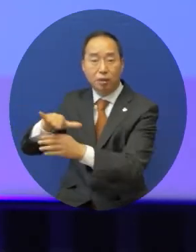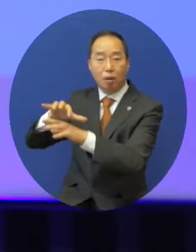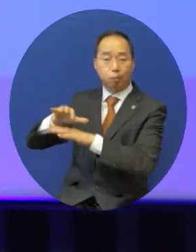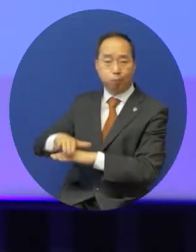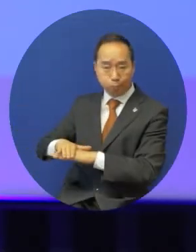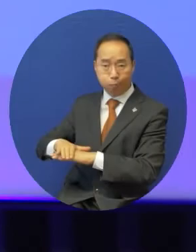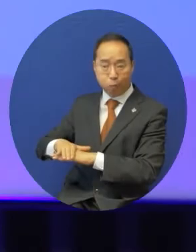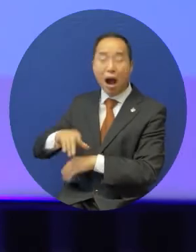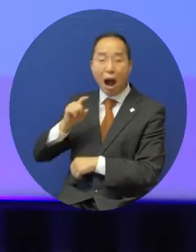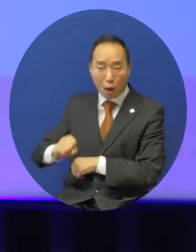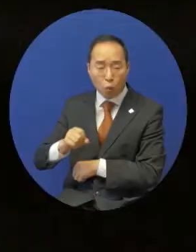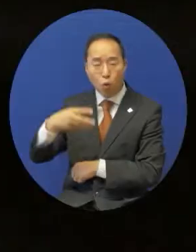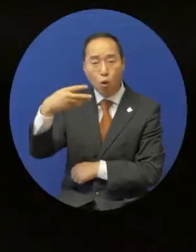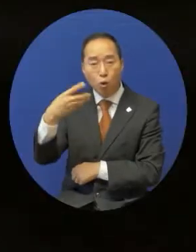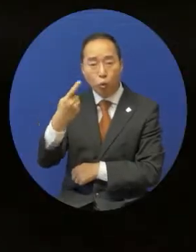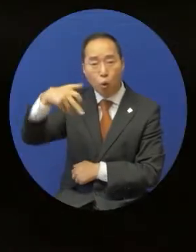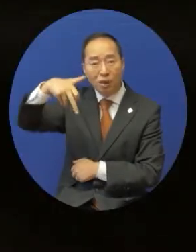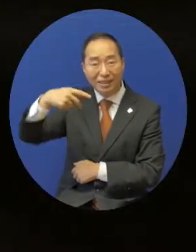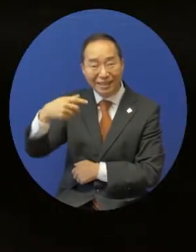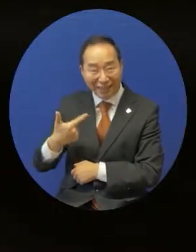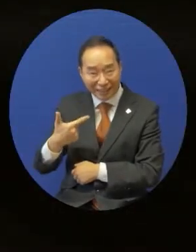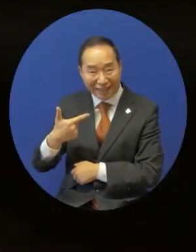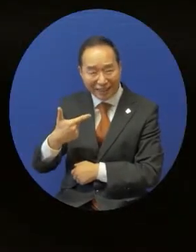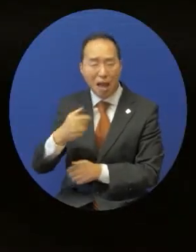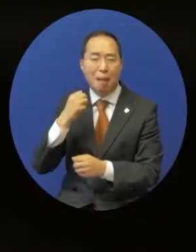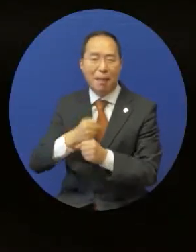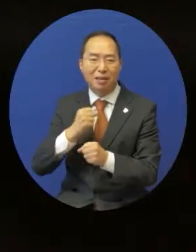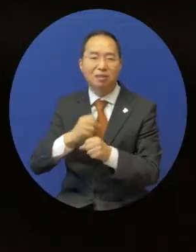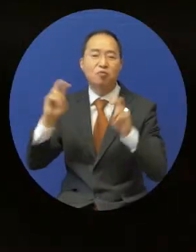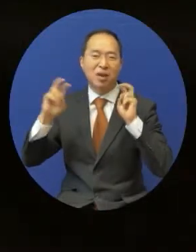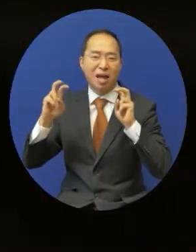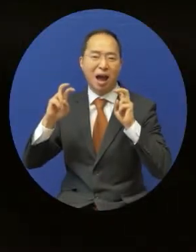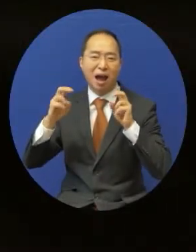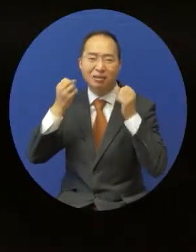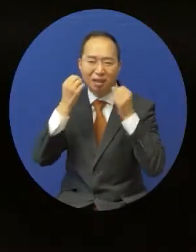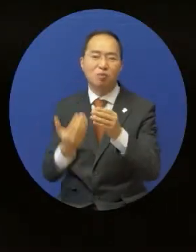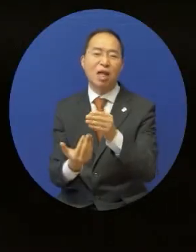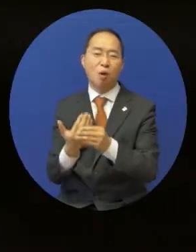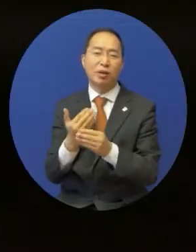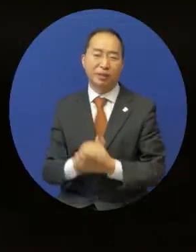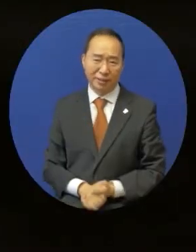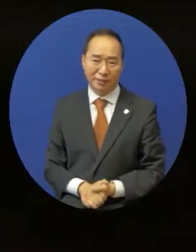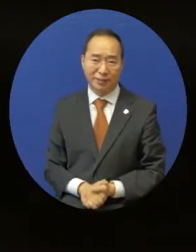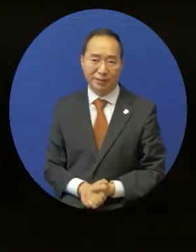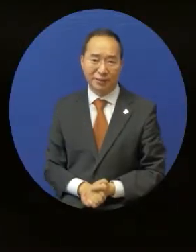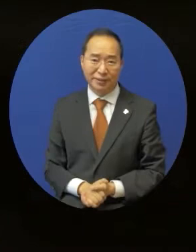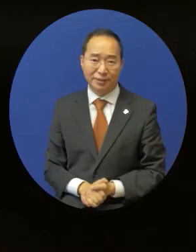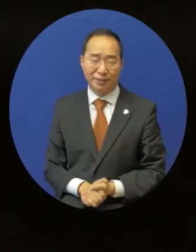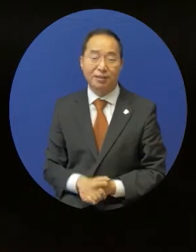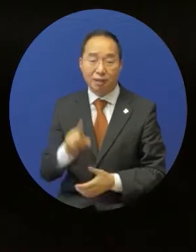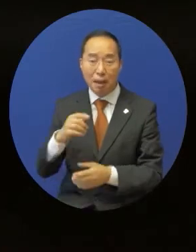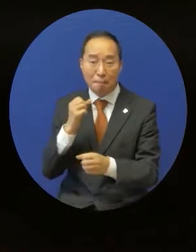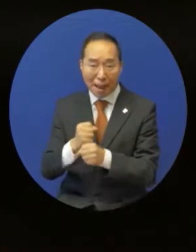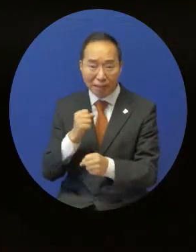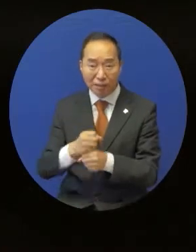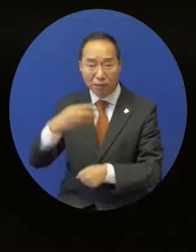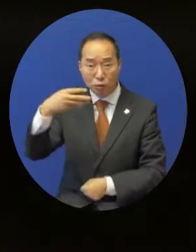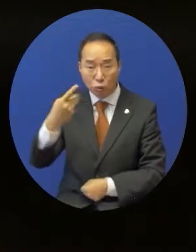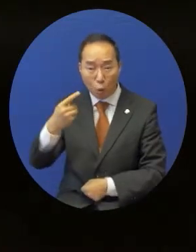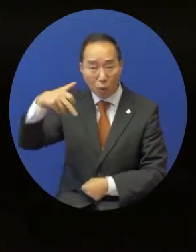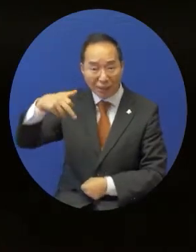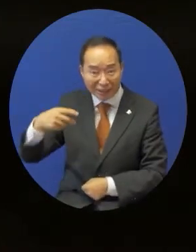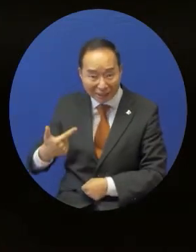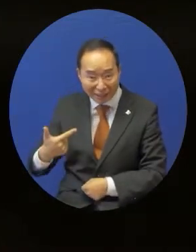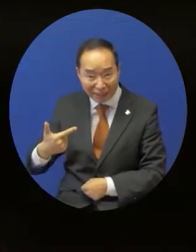컨텐츠를 담보로 토큰을 발행하는 토큰 발행 회사가 이제 나오게 된다는 거죠. 그리고 이렇게